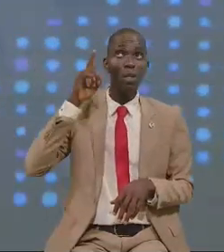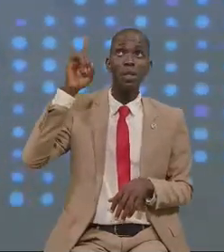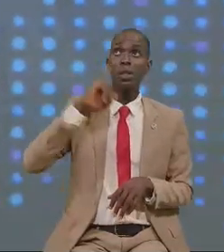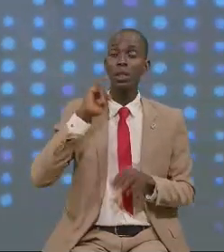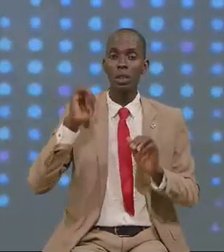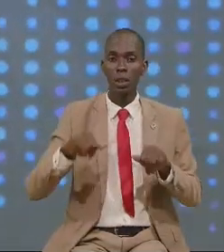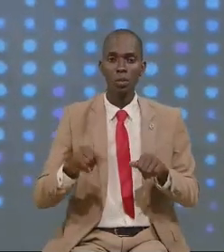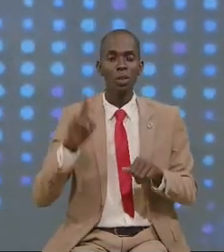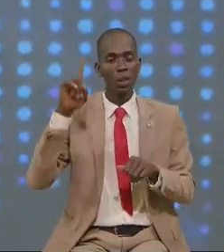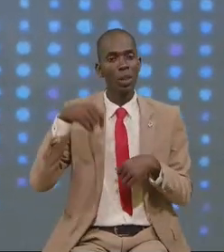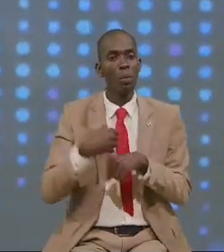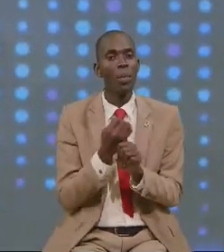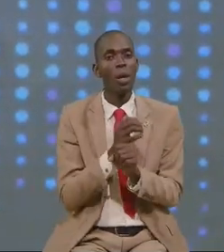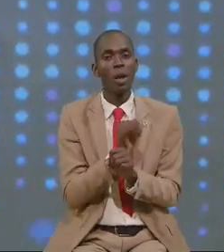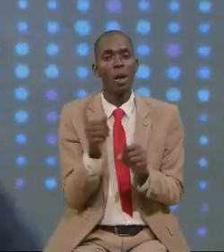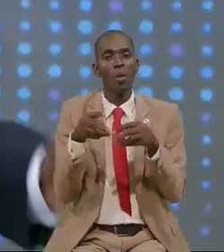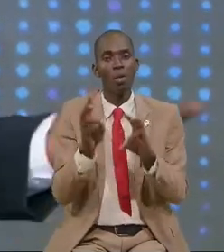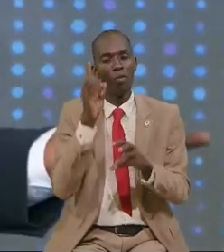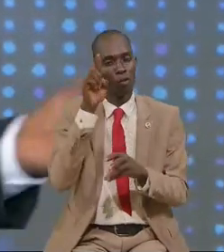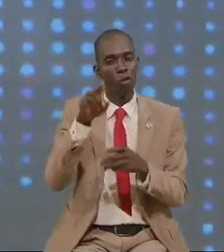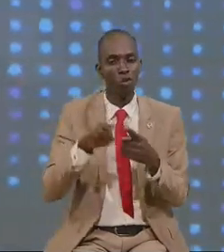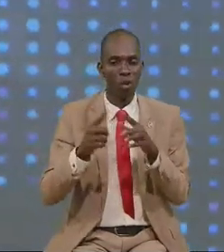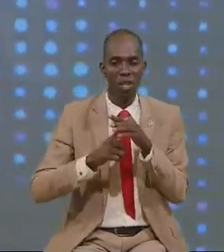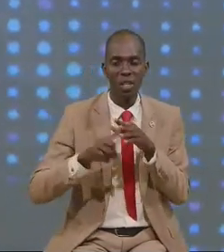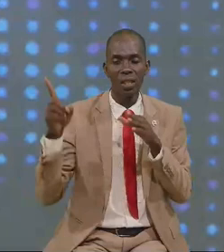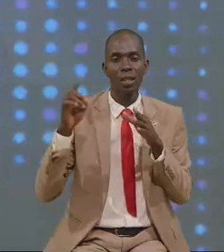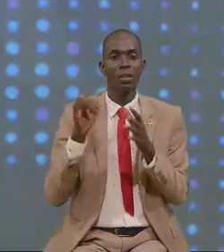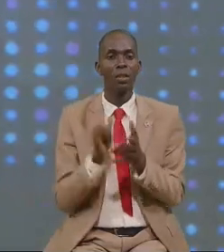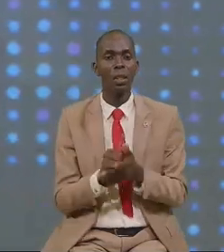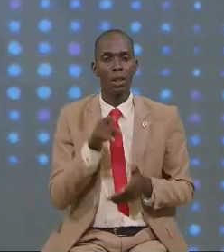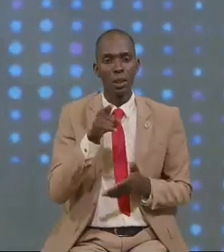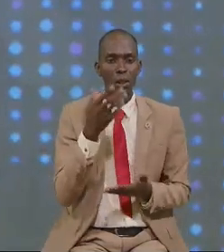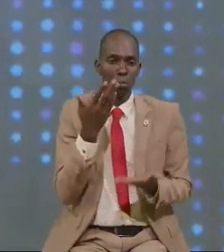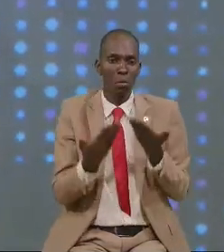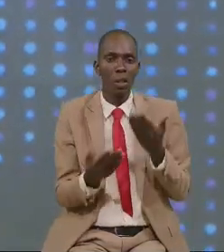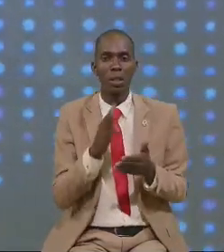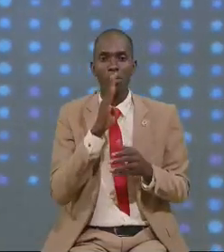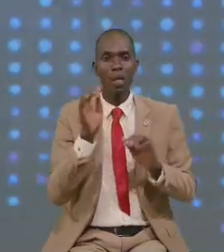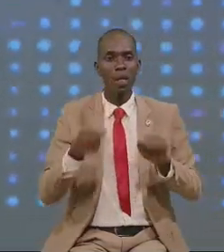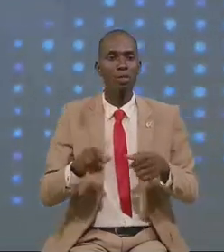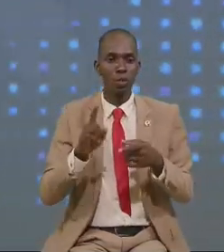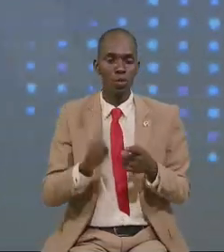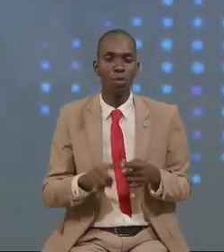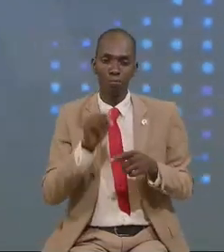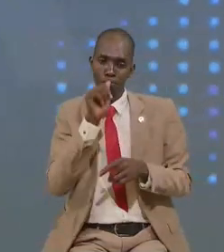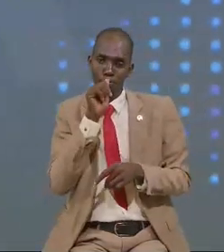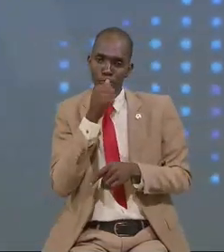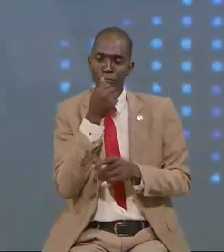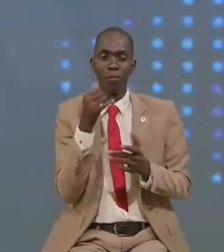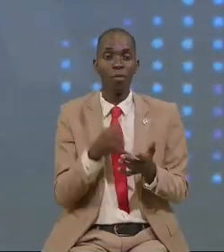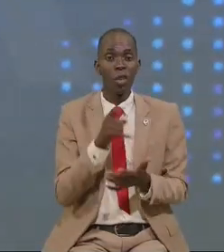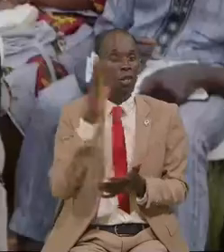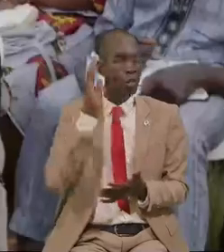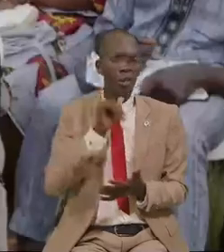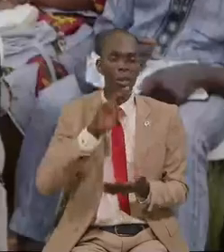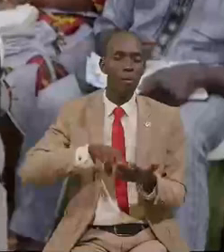il trace un chemin pour toi, pour que tu puisses échapper, afin que tu puisses supporter. Tu ne tomberas pas sous